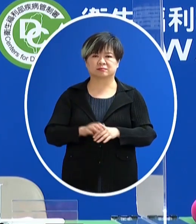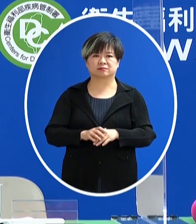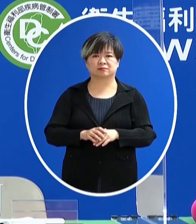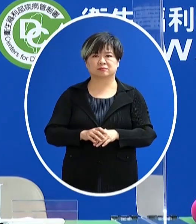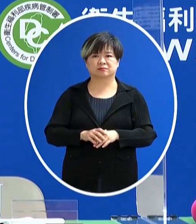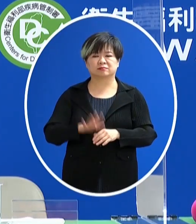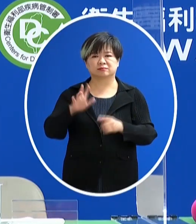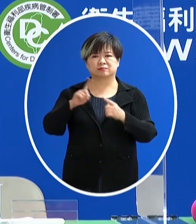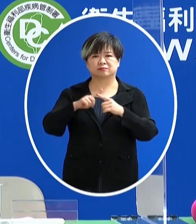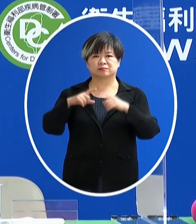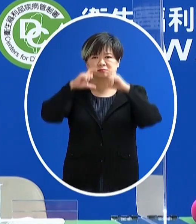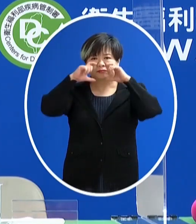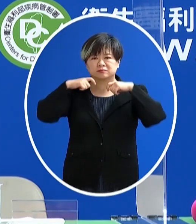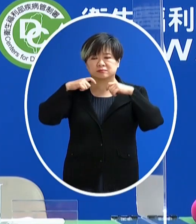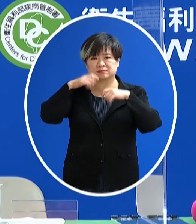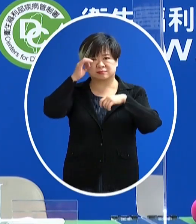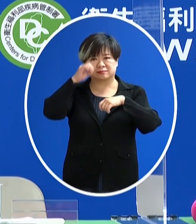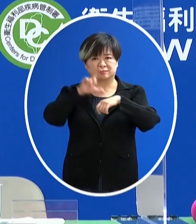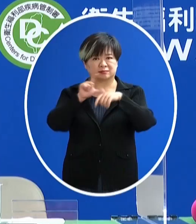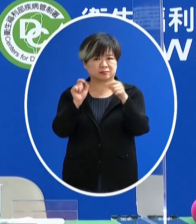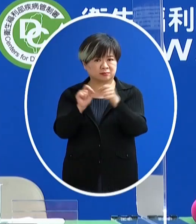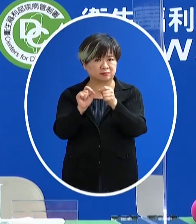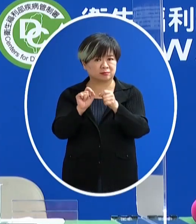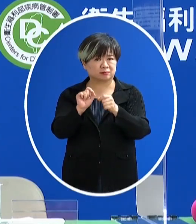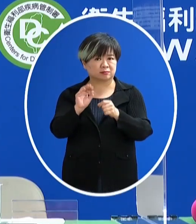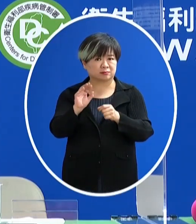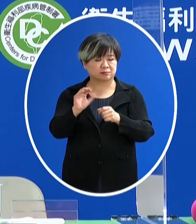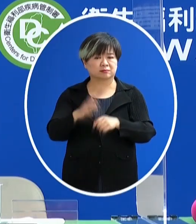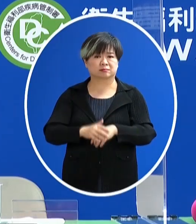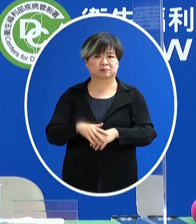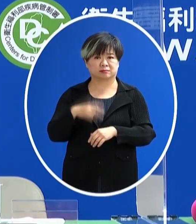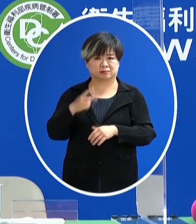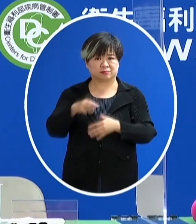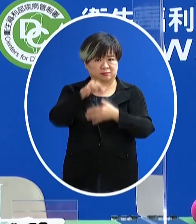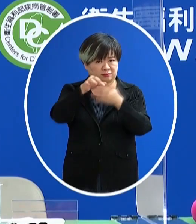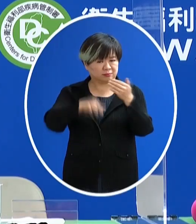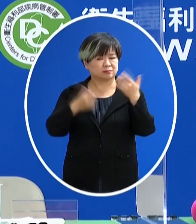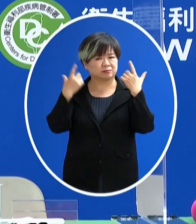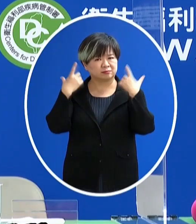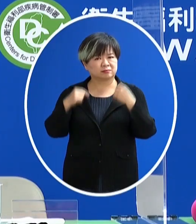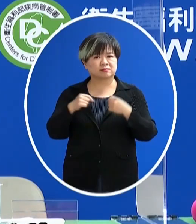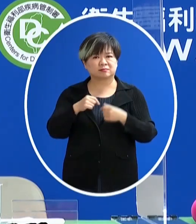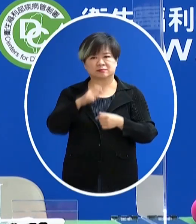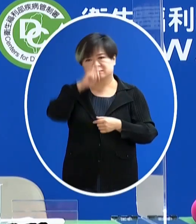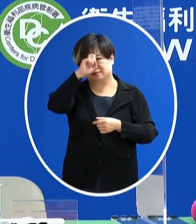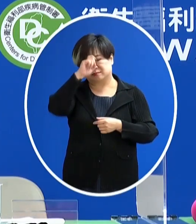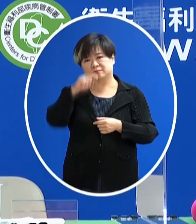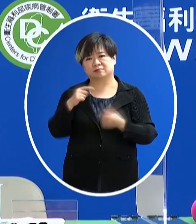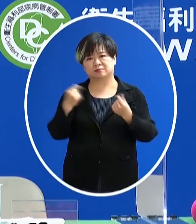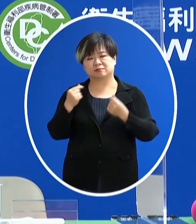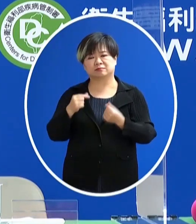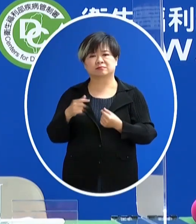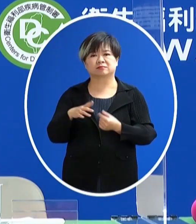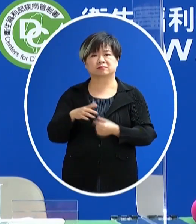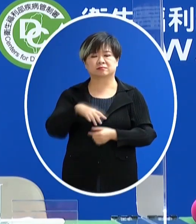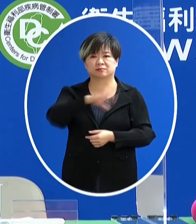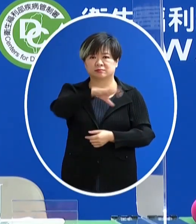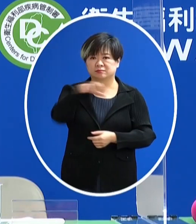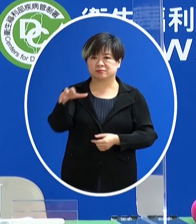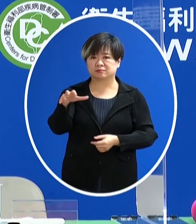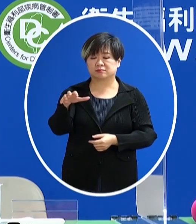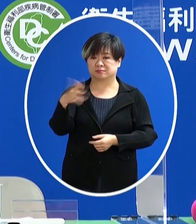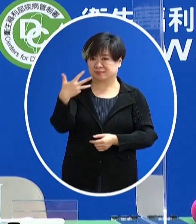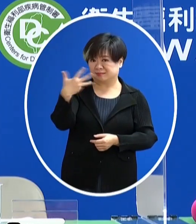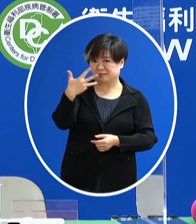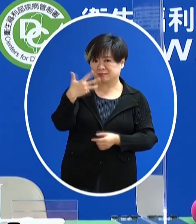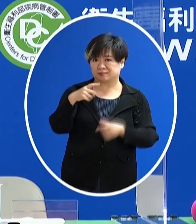有戴口罩哈。第一个接触时间很短，那第二个我们的规定是要哈，就是说我们希望在几个场所里面是要戴口